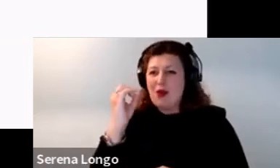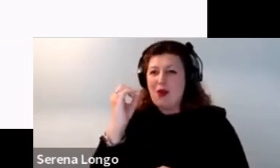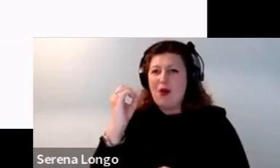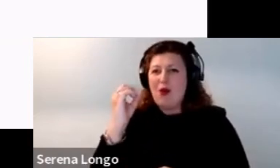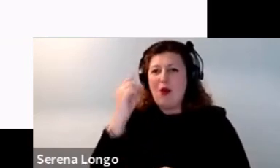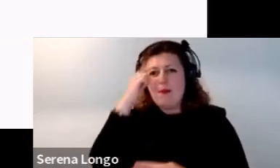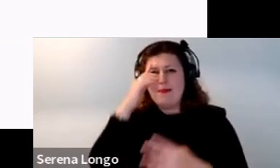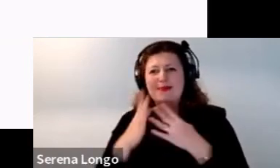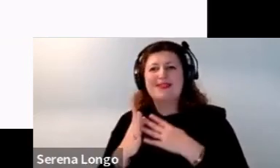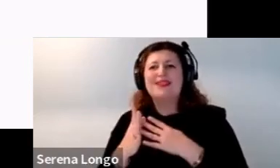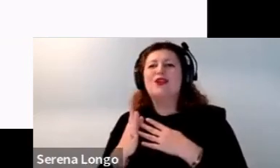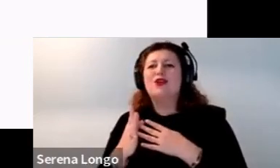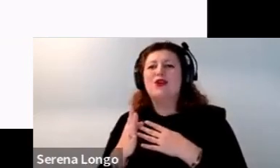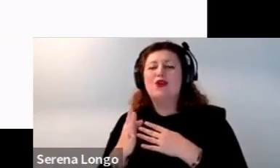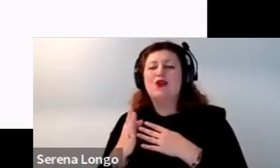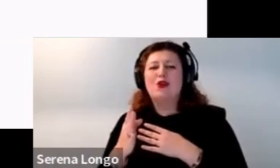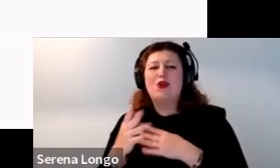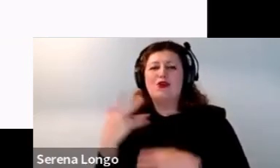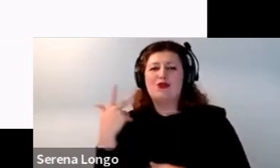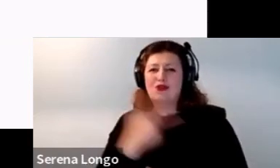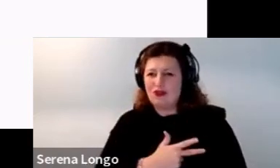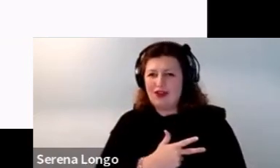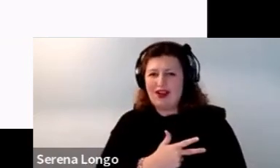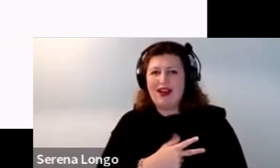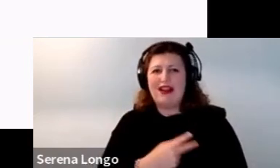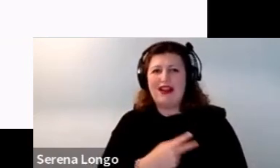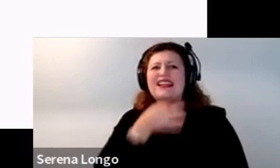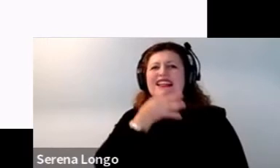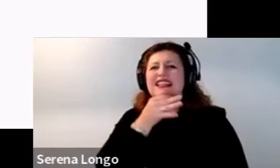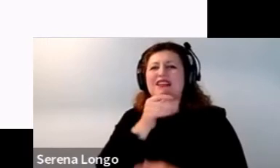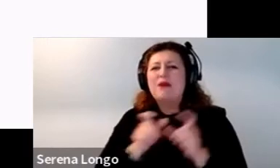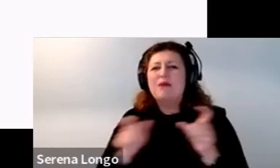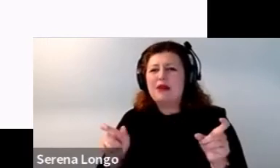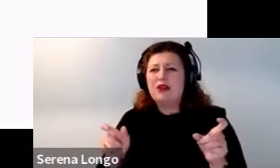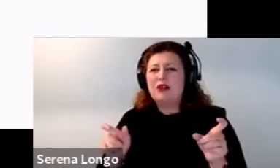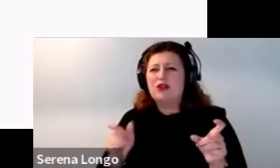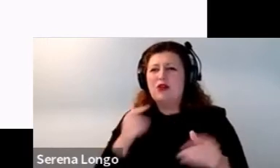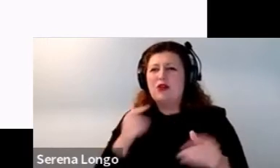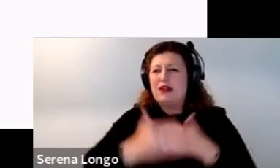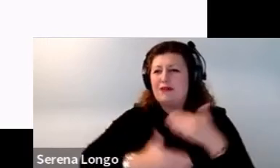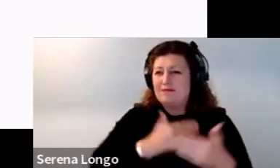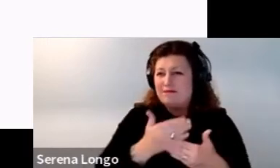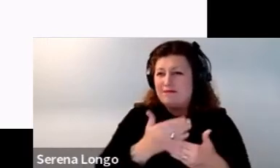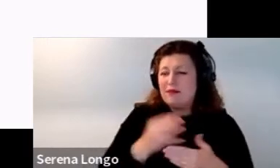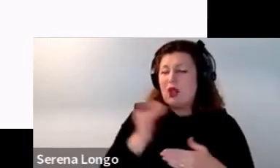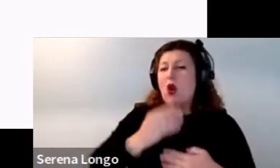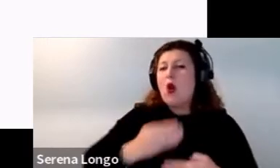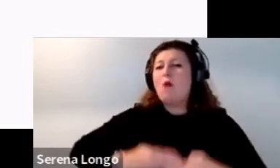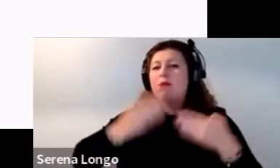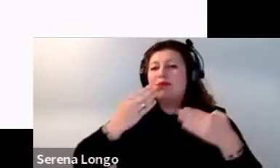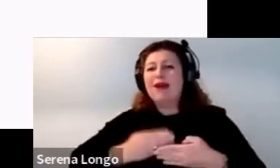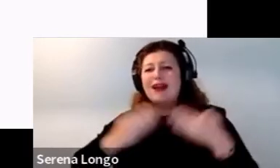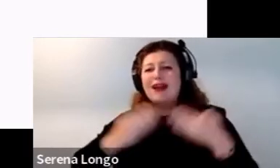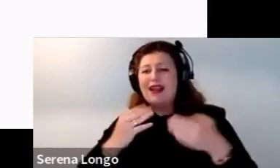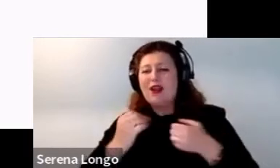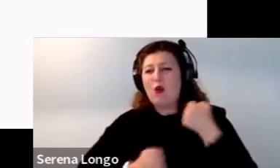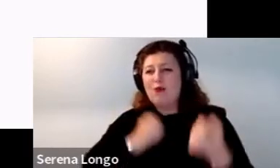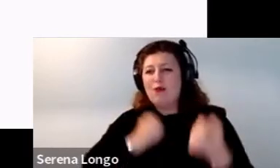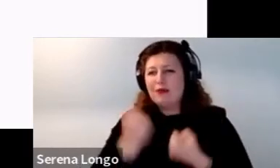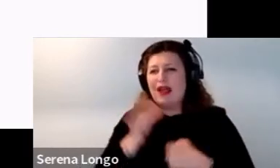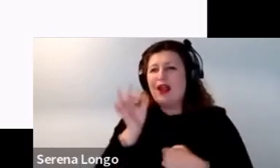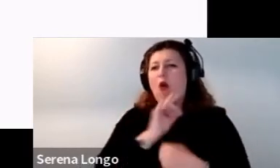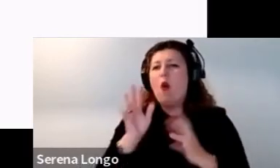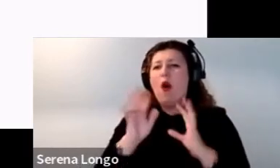come il risultato dell'interazione tra persone con menomazioni e barriere comportamentali ed